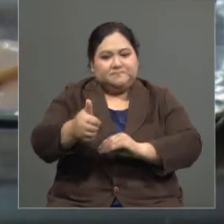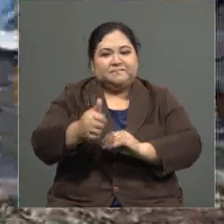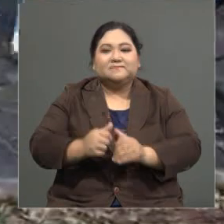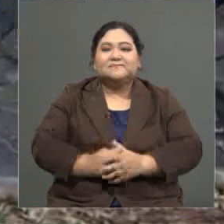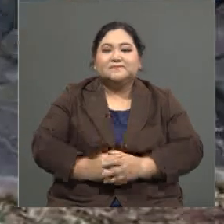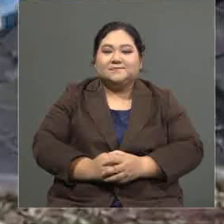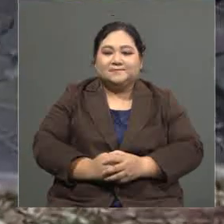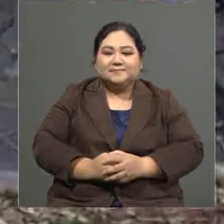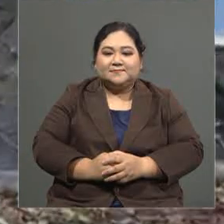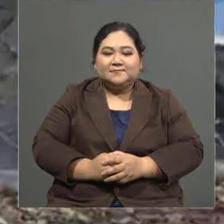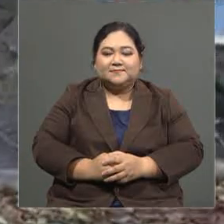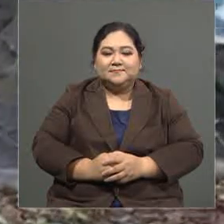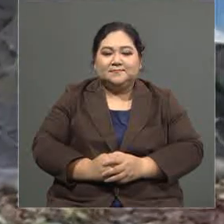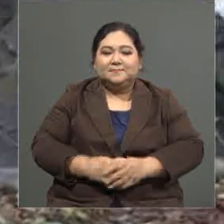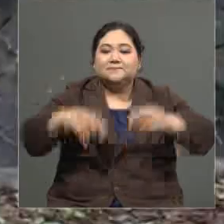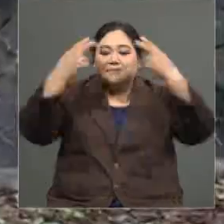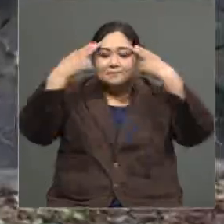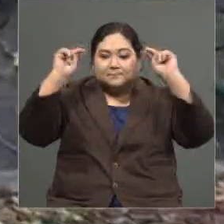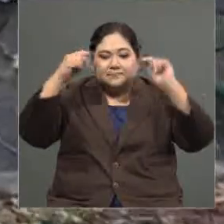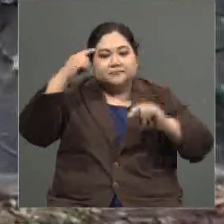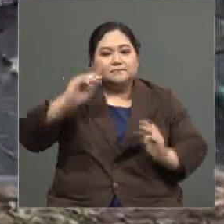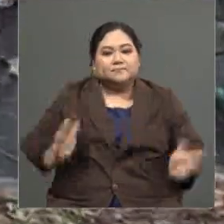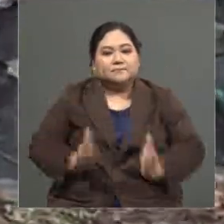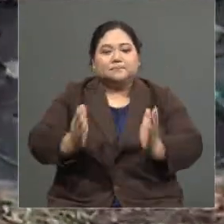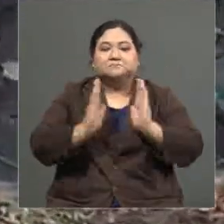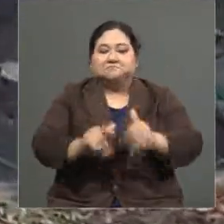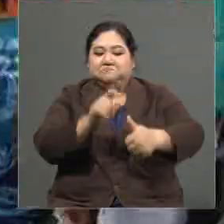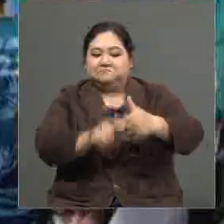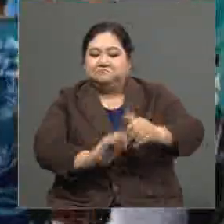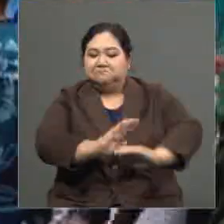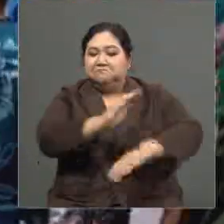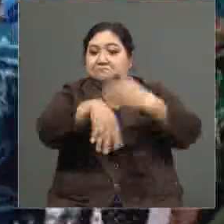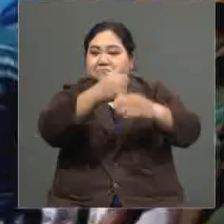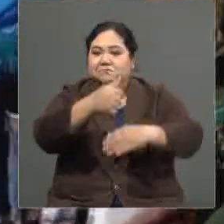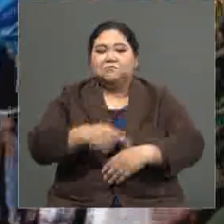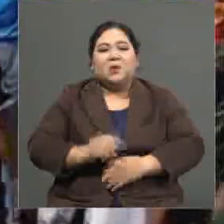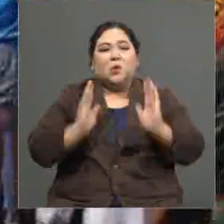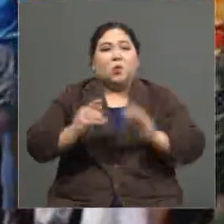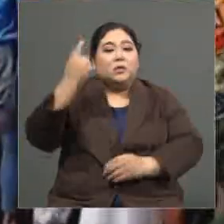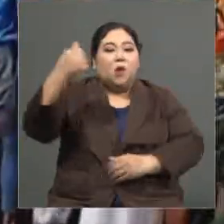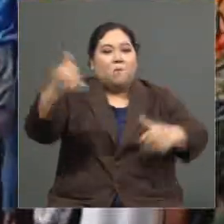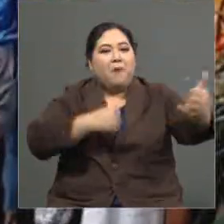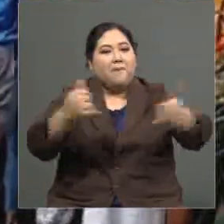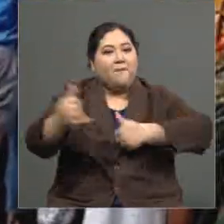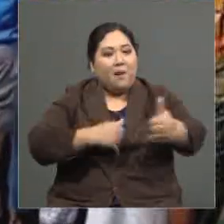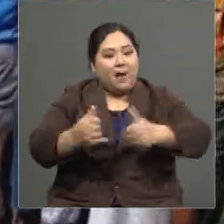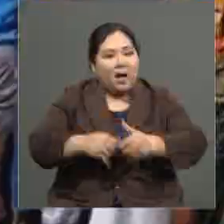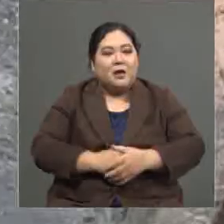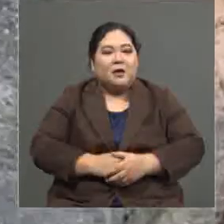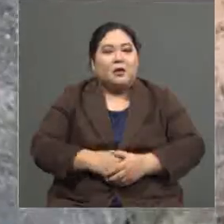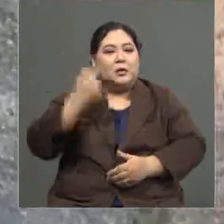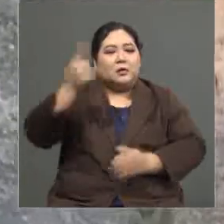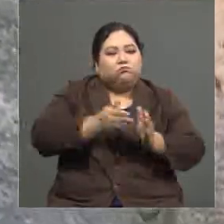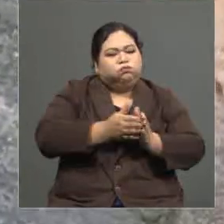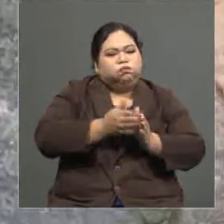พาเวอรนายกรัฐมนตรีมองว่าสามารถช่วยประเทศไทยได้มากทำให้นักท่องเที่ยวเข้ามาท่องเที่ยวแล้วเที่ยวเนี่ยเที่ยวยาวขึ้น